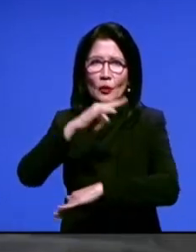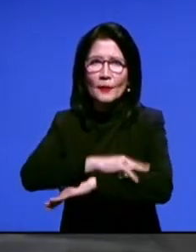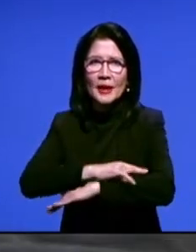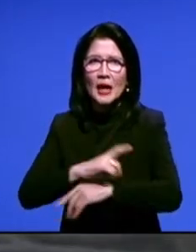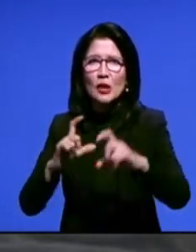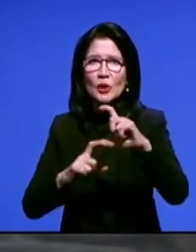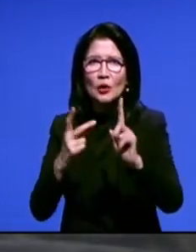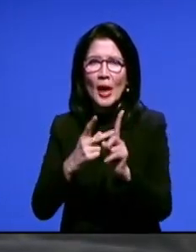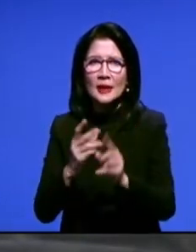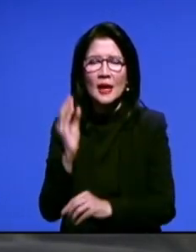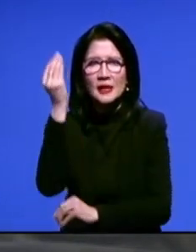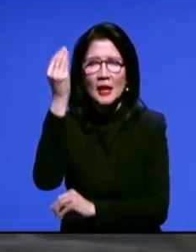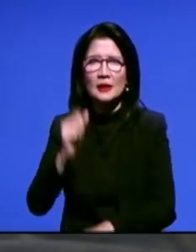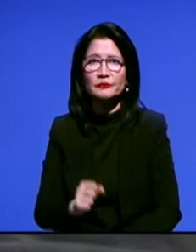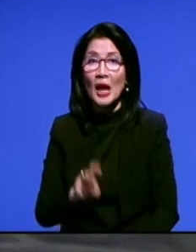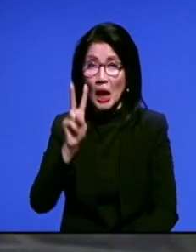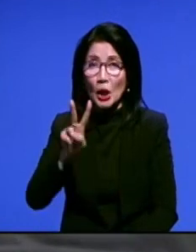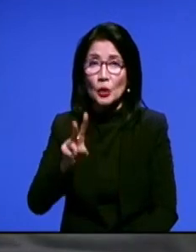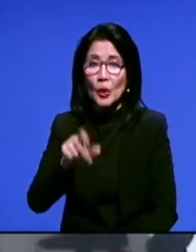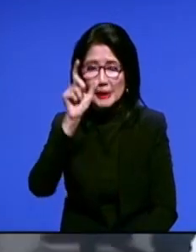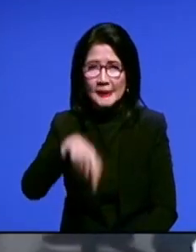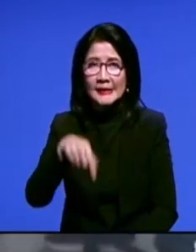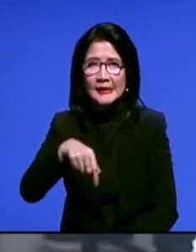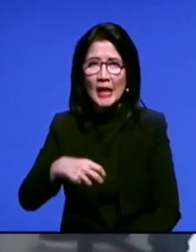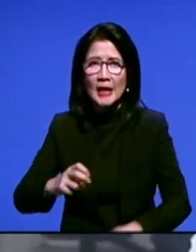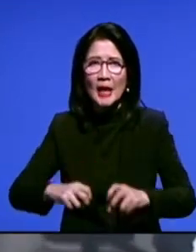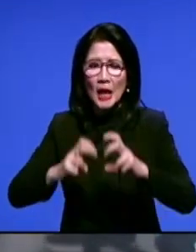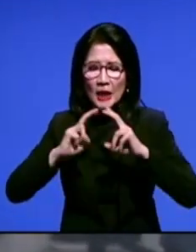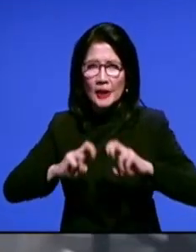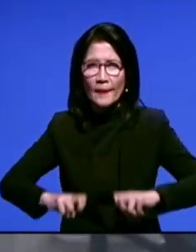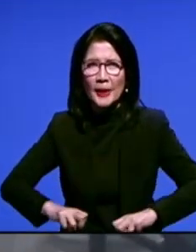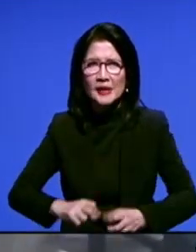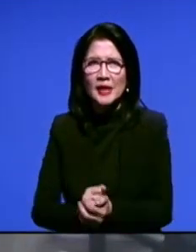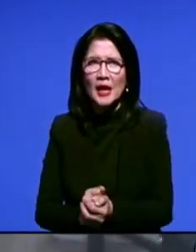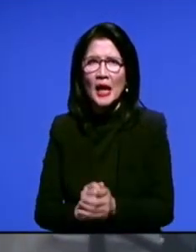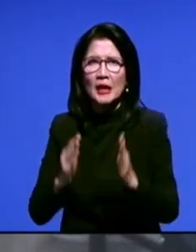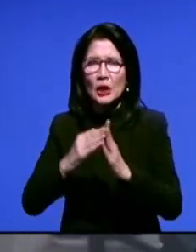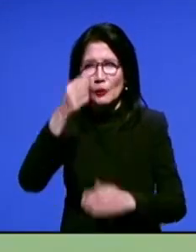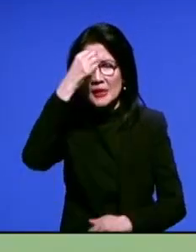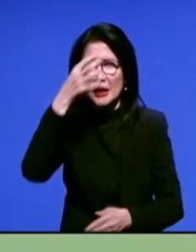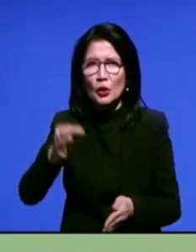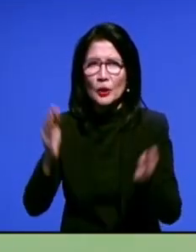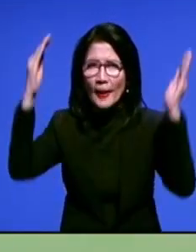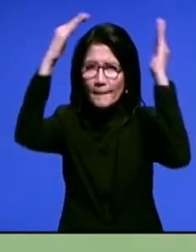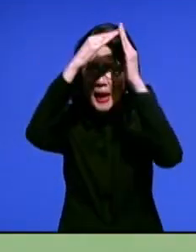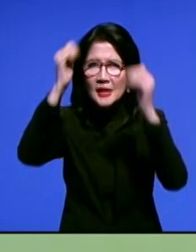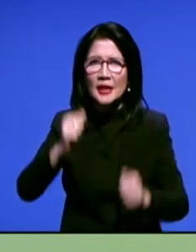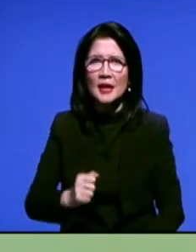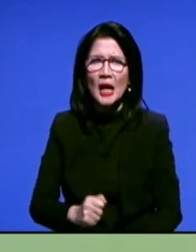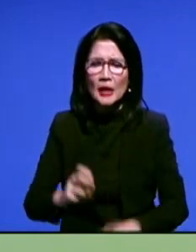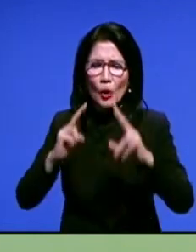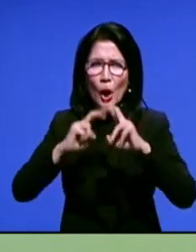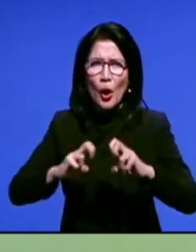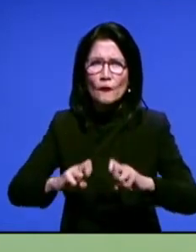Soekarno-Hatta. Kini kedua WNA ini menjalani pemeriksaan di Rumah Sakit Wahidin Sudirohusodo di Makassar dan menjalani